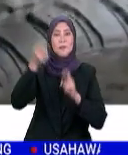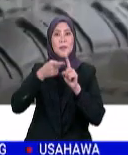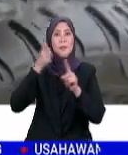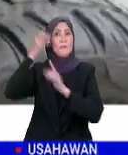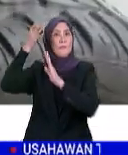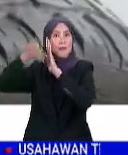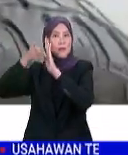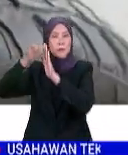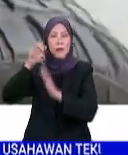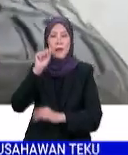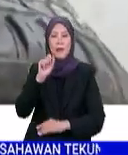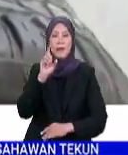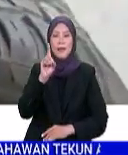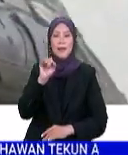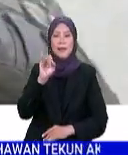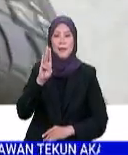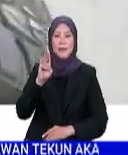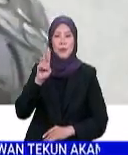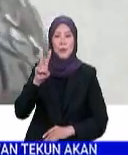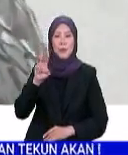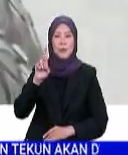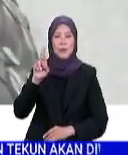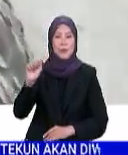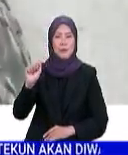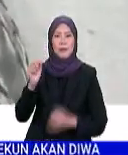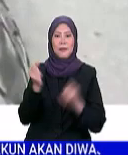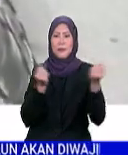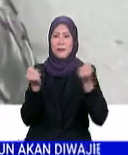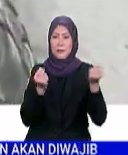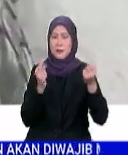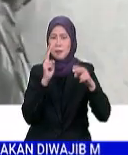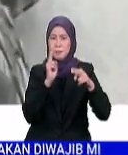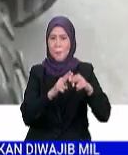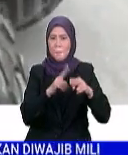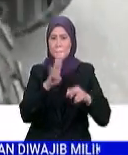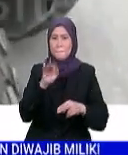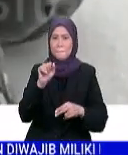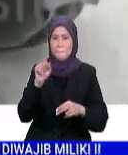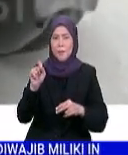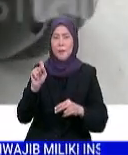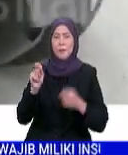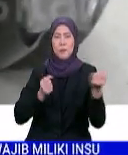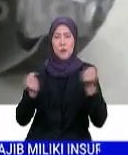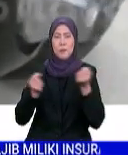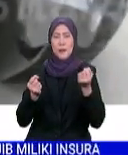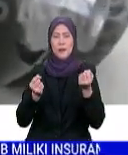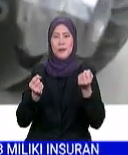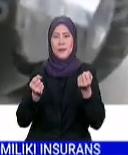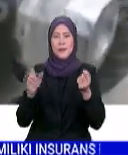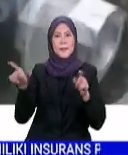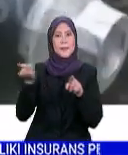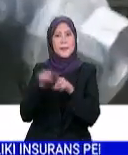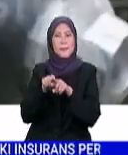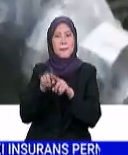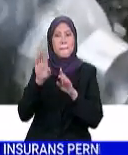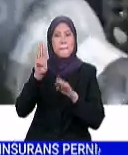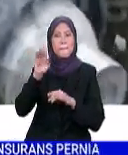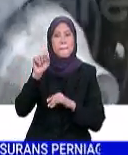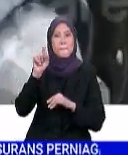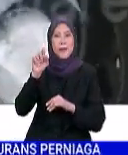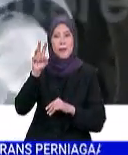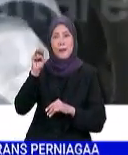filem Adiwira Batman. Kereta ini digelar Batmobile, mirip kenderaan ikonik milik Batman